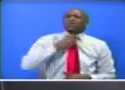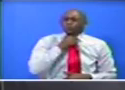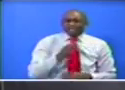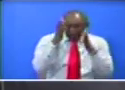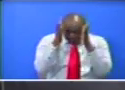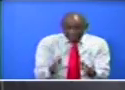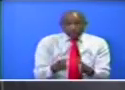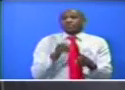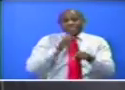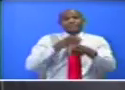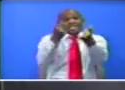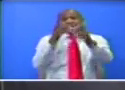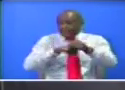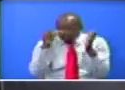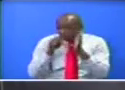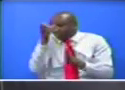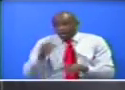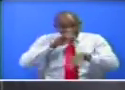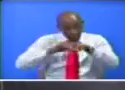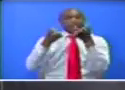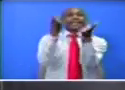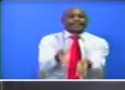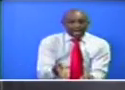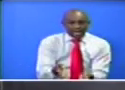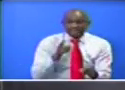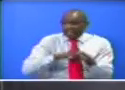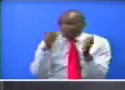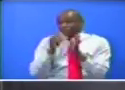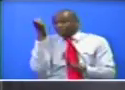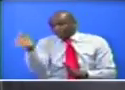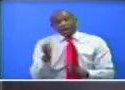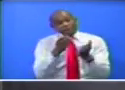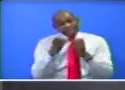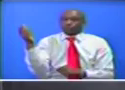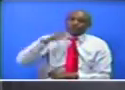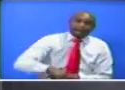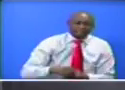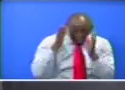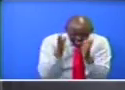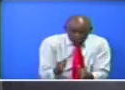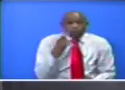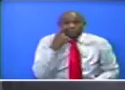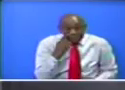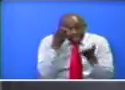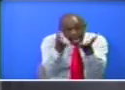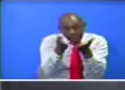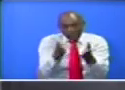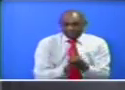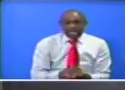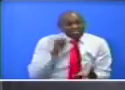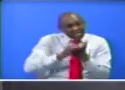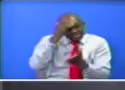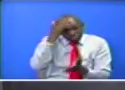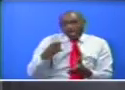tunamhitaji wakati wowote, wakati tuna shida, kama kuna shida yoyote inahitajika mtu, sisi tunataka mtu ambaye tunamuona hapo. Kwa hivyo ndio maana